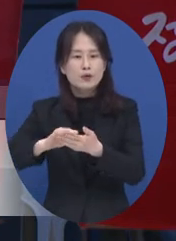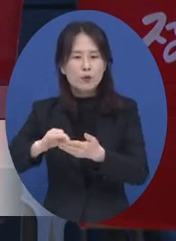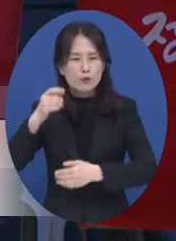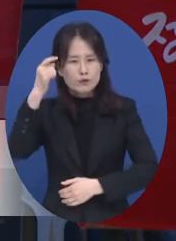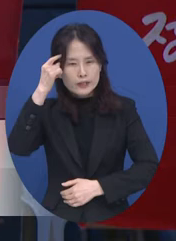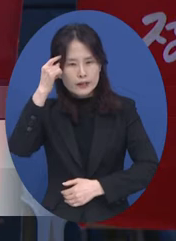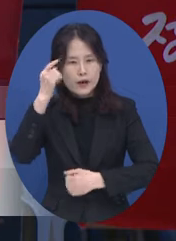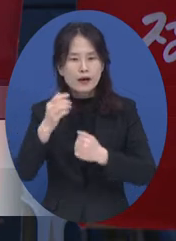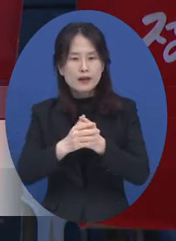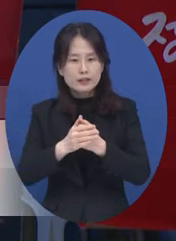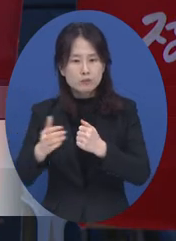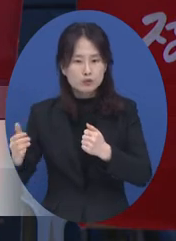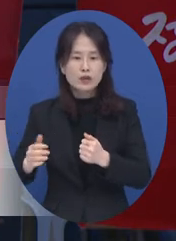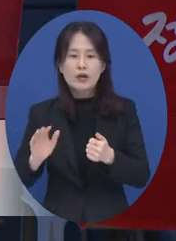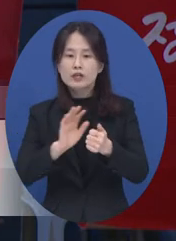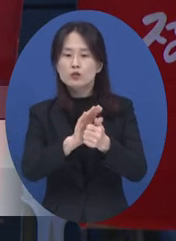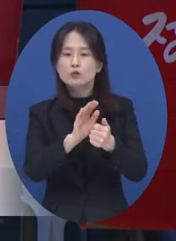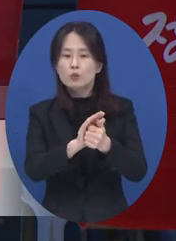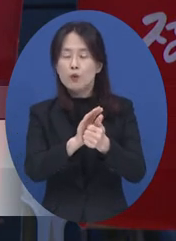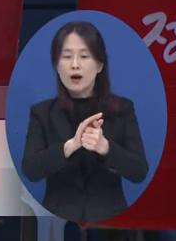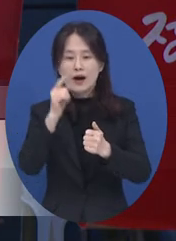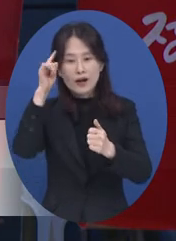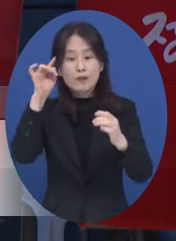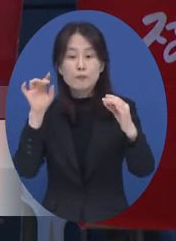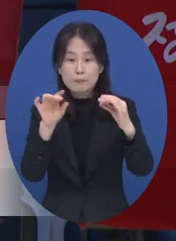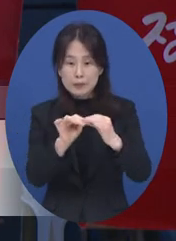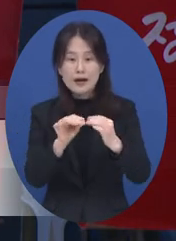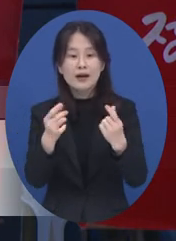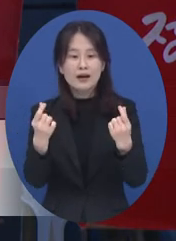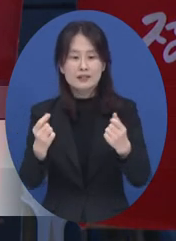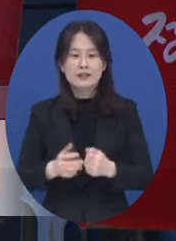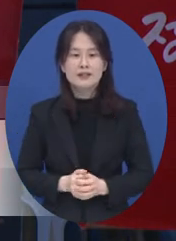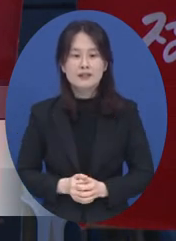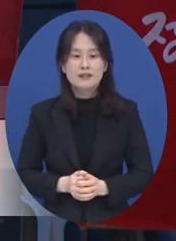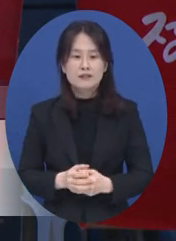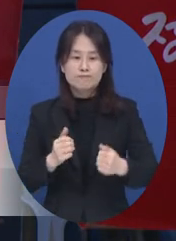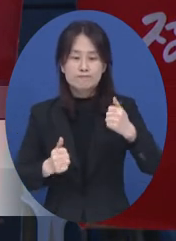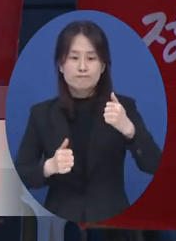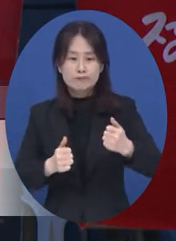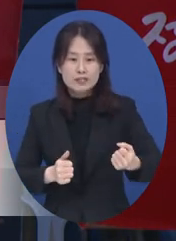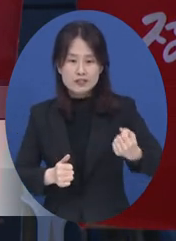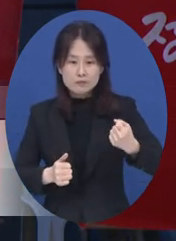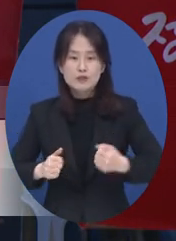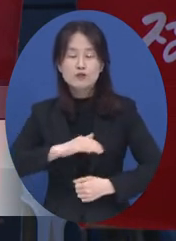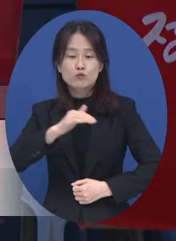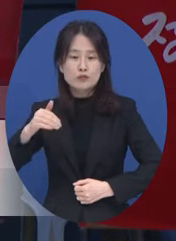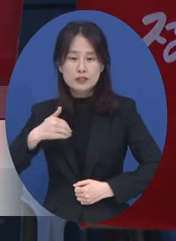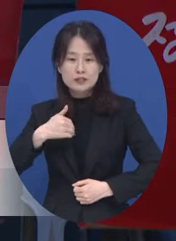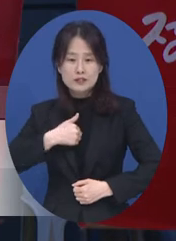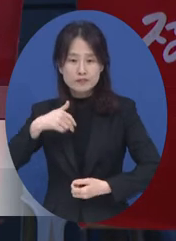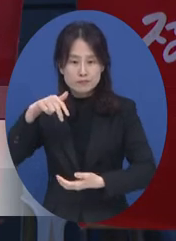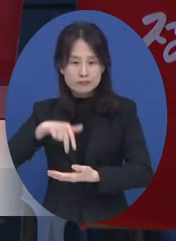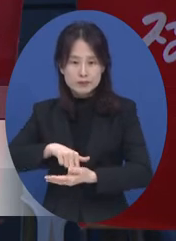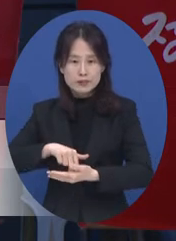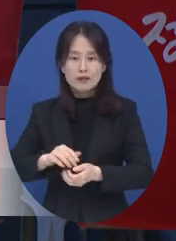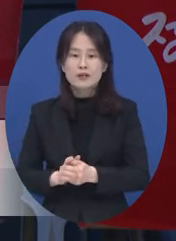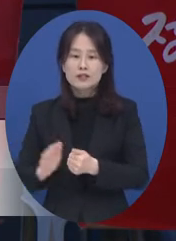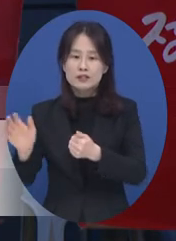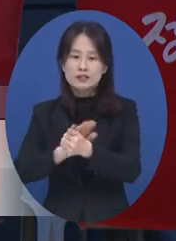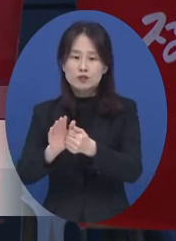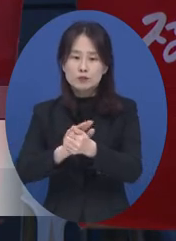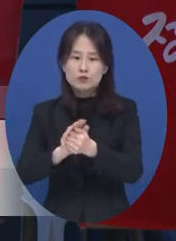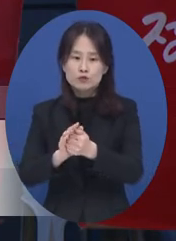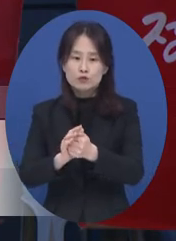가야 되겠다는 어떤 마음가짐이 통한 거 아닌가 싶고요. 이러한 경쟁력이 저희들한테는